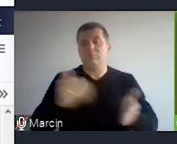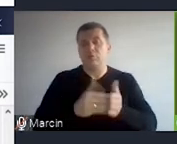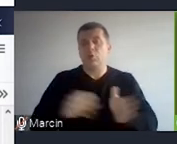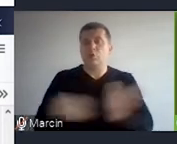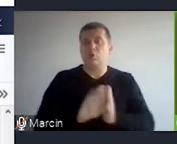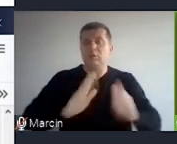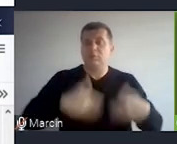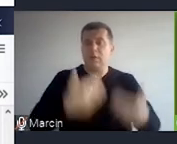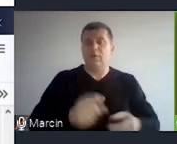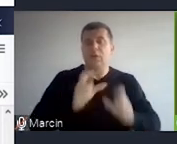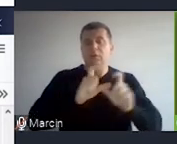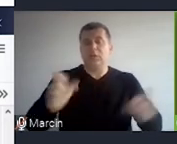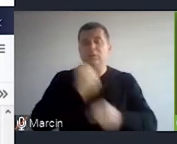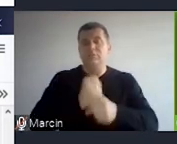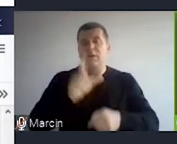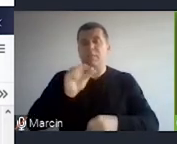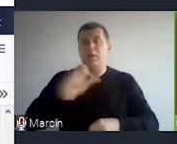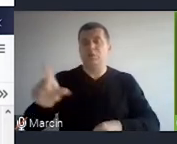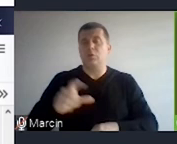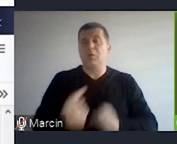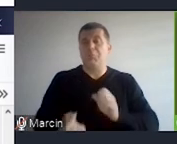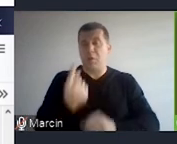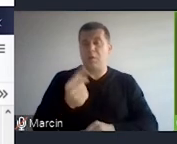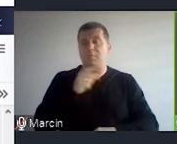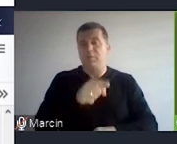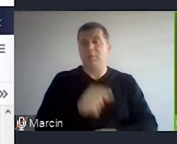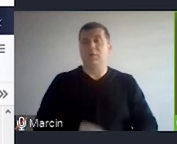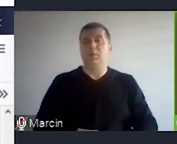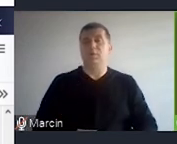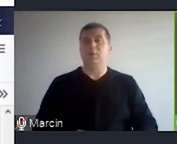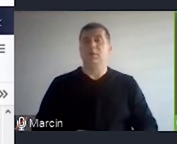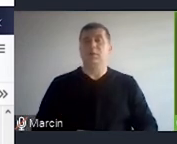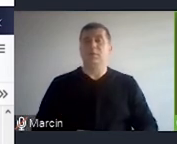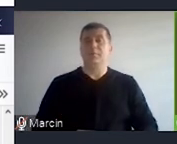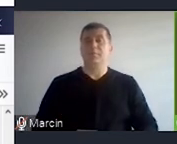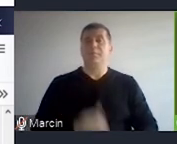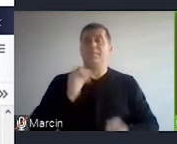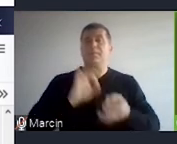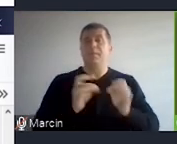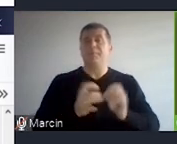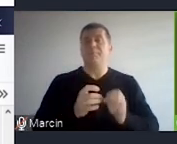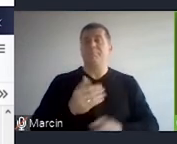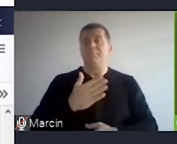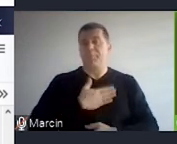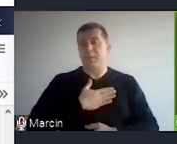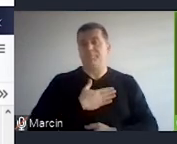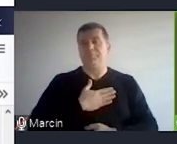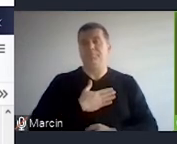z czasu pracy personelu, które pojawi się wtedy, gdy będziemy